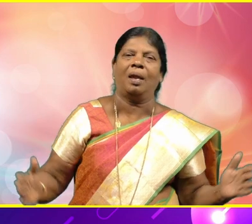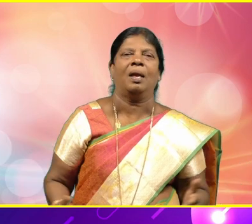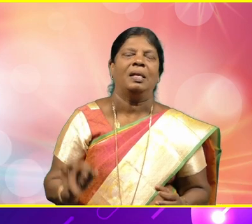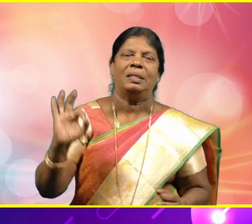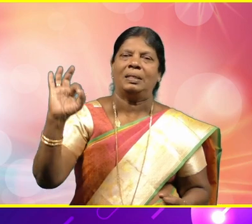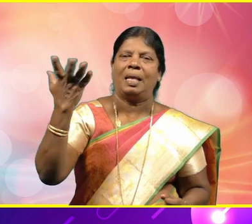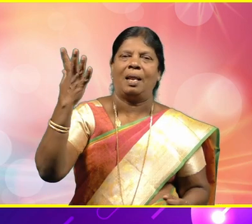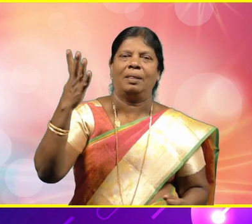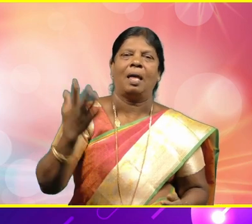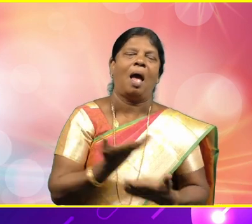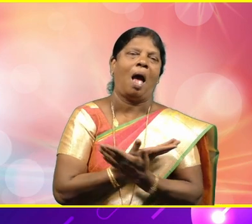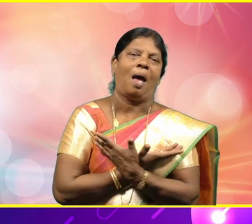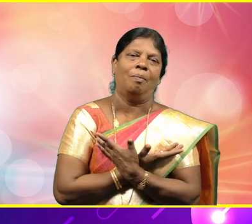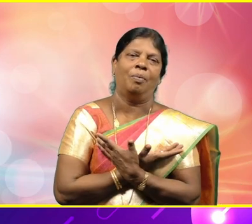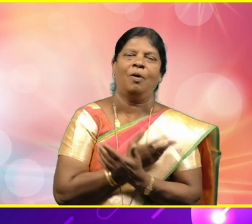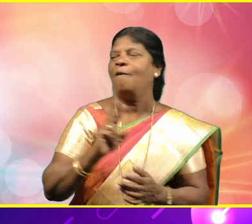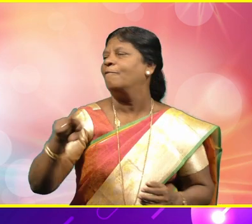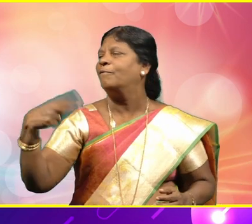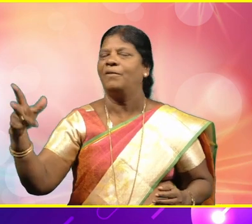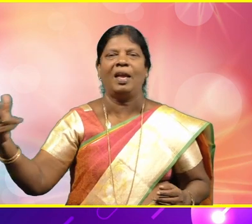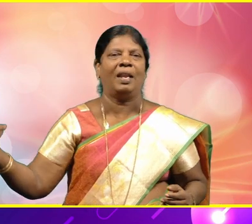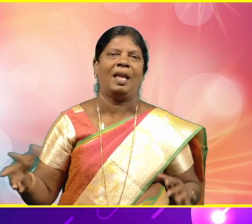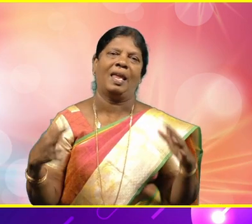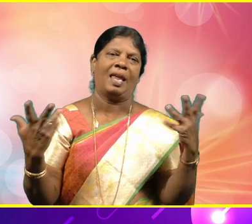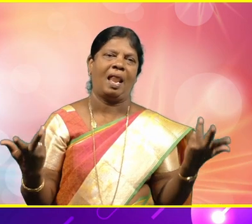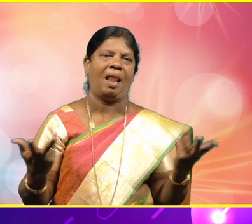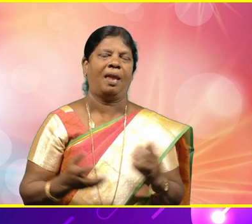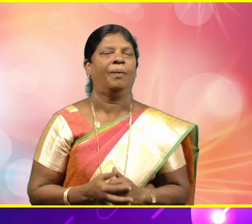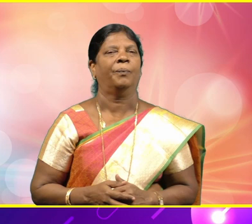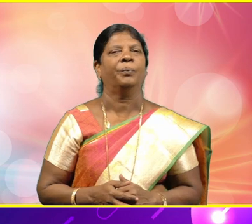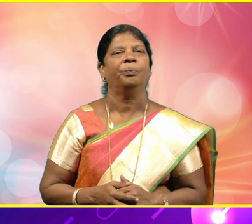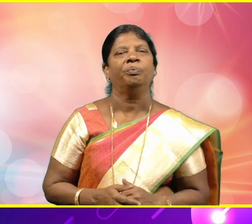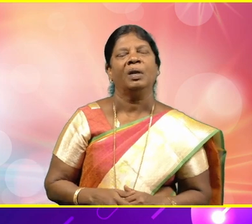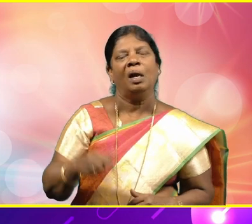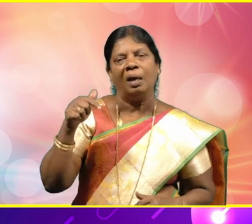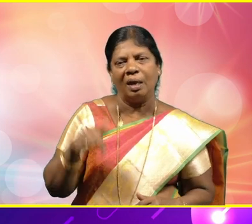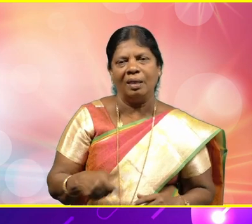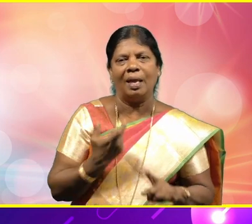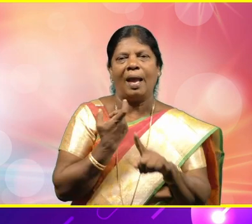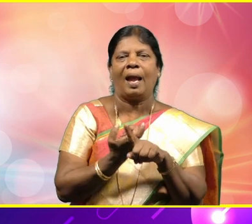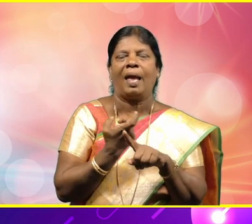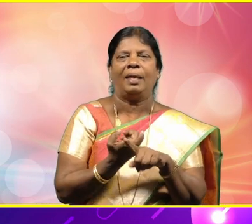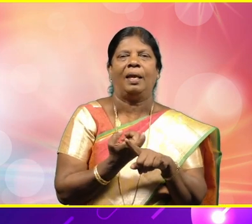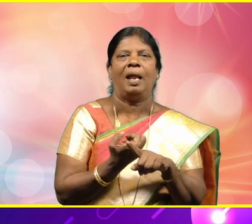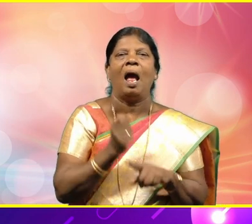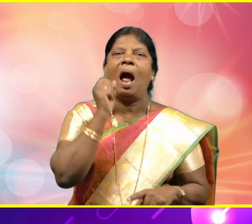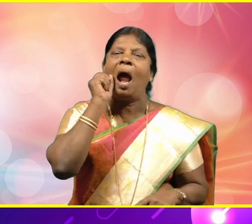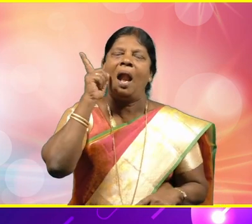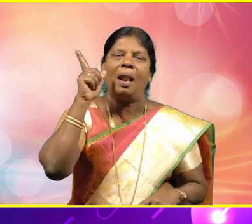பெரிய சிறந்த அன்பு வேறு ஒன்றும் இல்லை. இந்த கதையில்